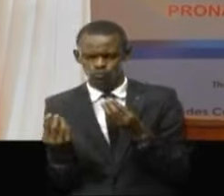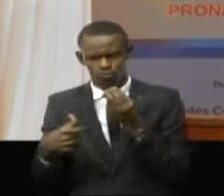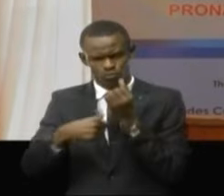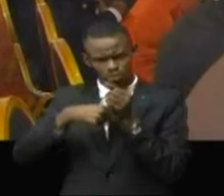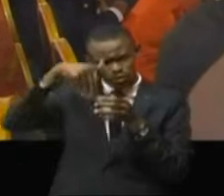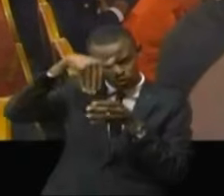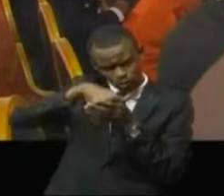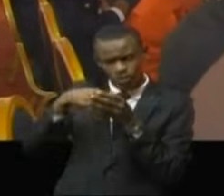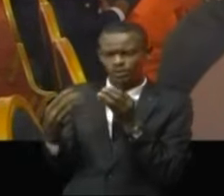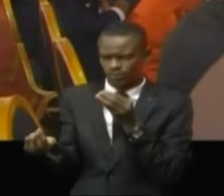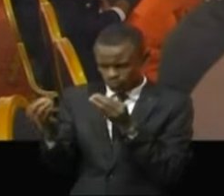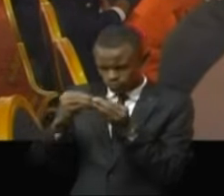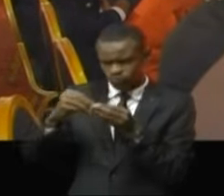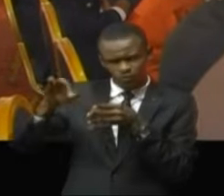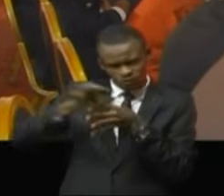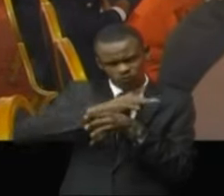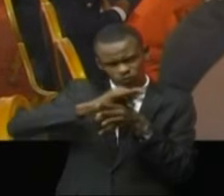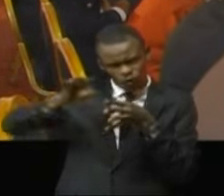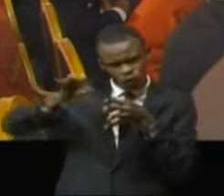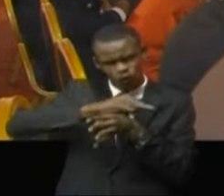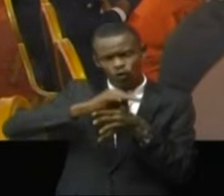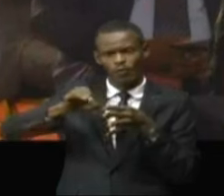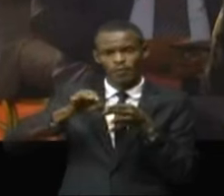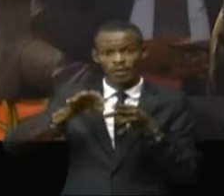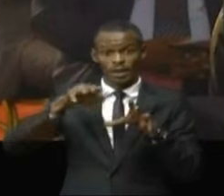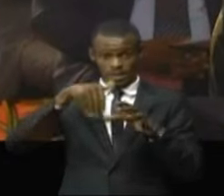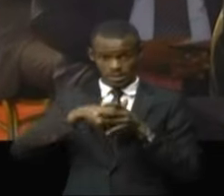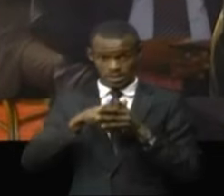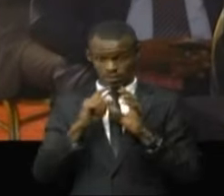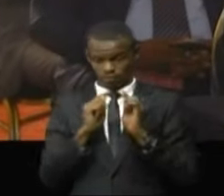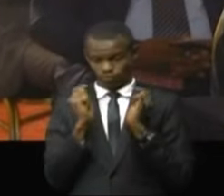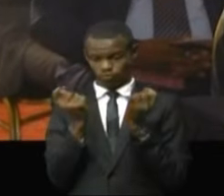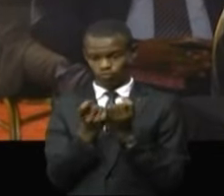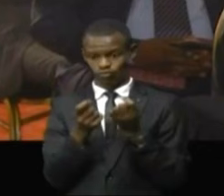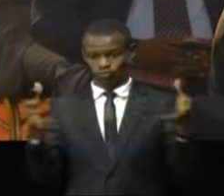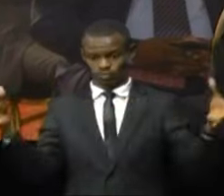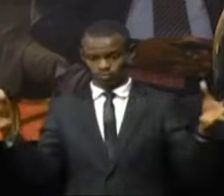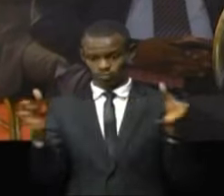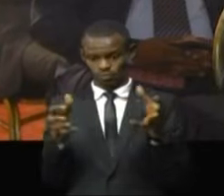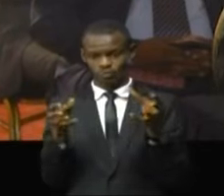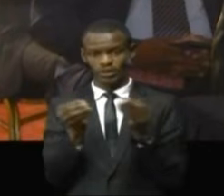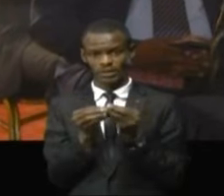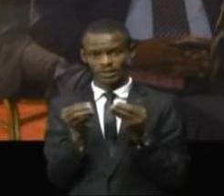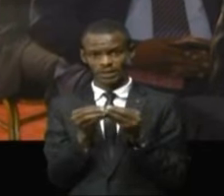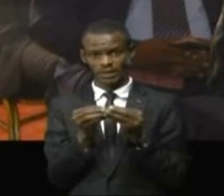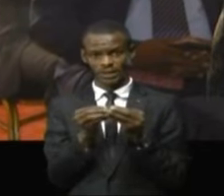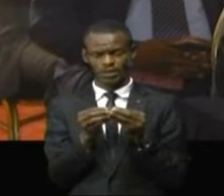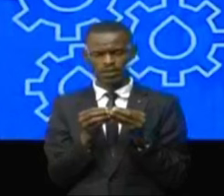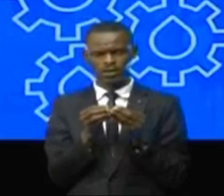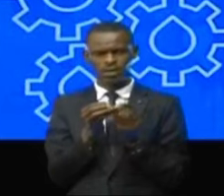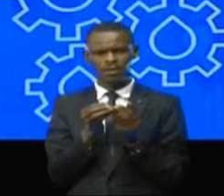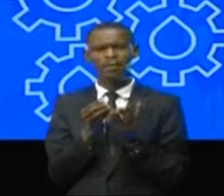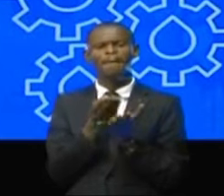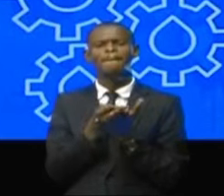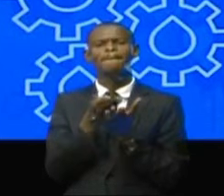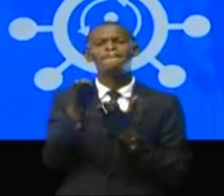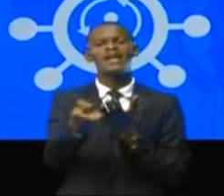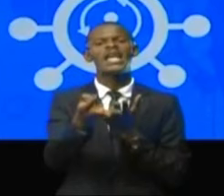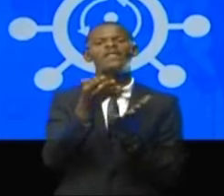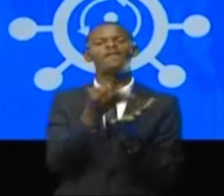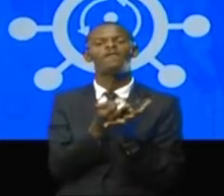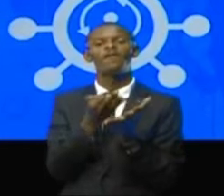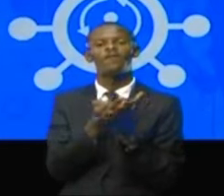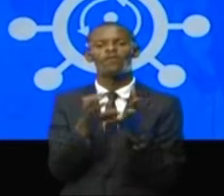génération. Voici l'une des recommandations de la table ronde des bailleurs de fonds autour du programme national de renforcement